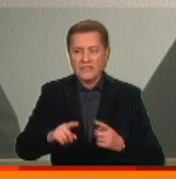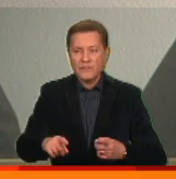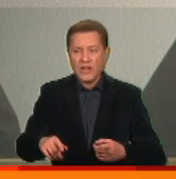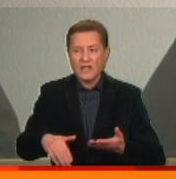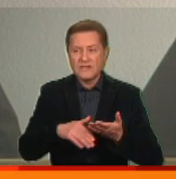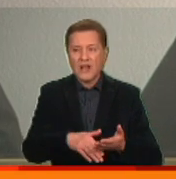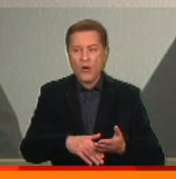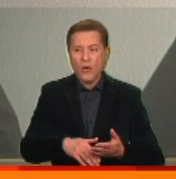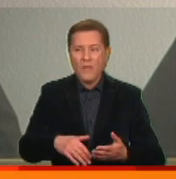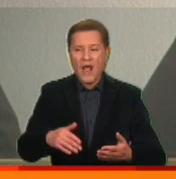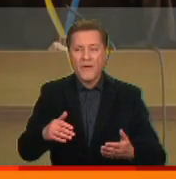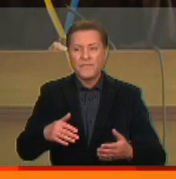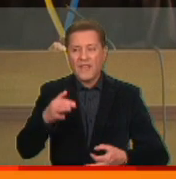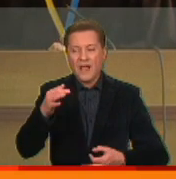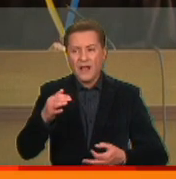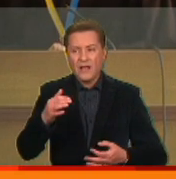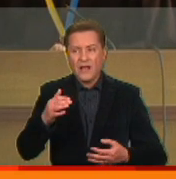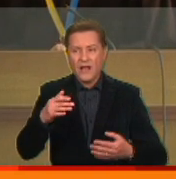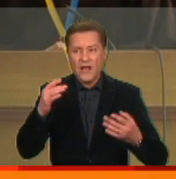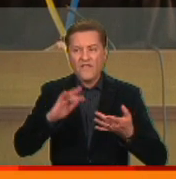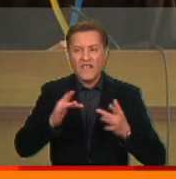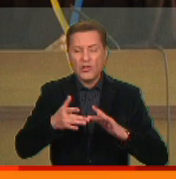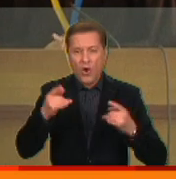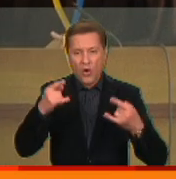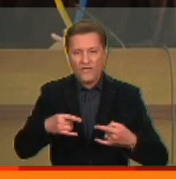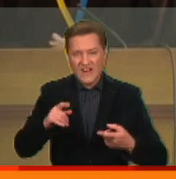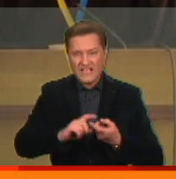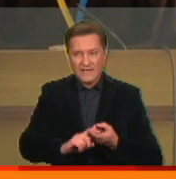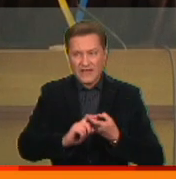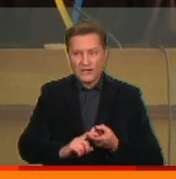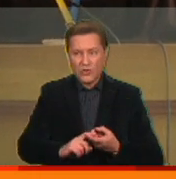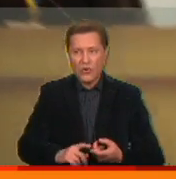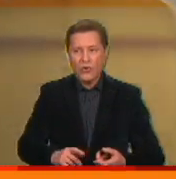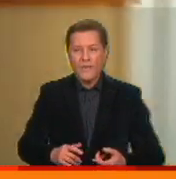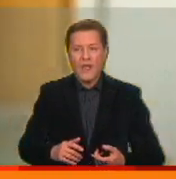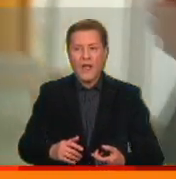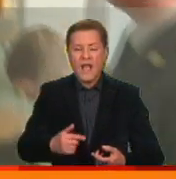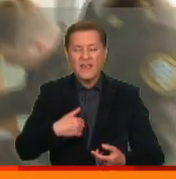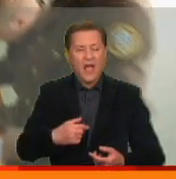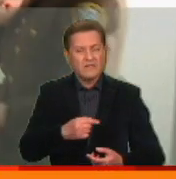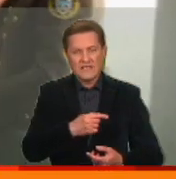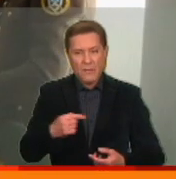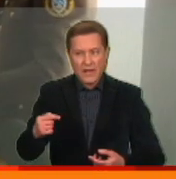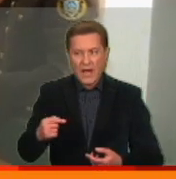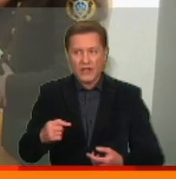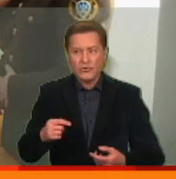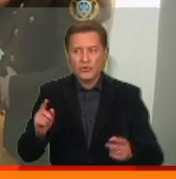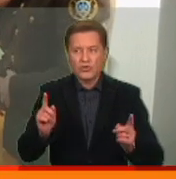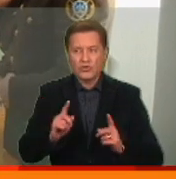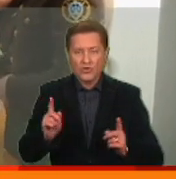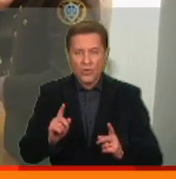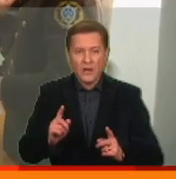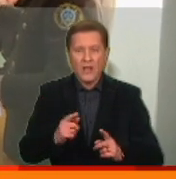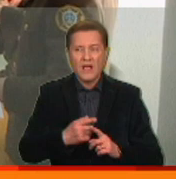шляхом відеоконференц-зв'язку. Шановний суд, я дуже поважаю шановний суд, але заперечую, що щодо даного ухвалення